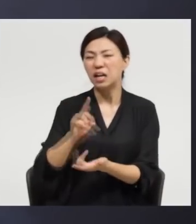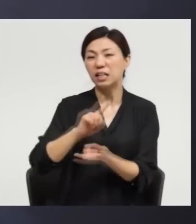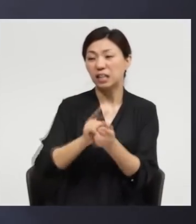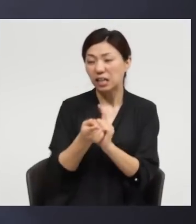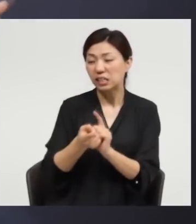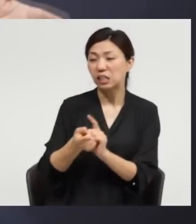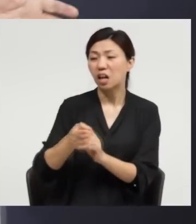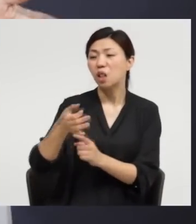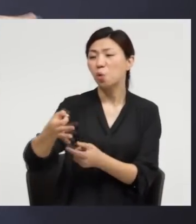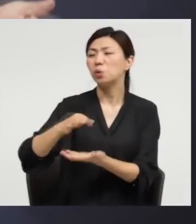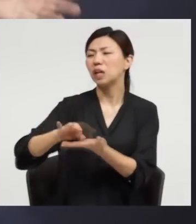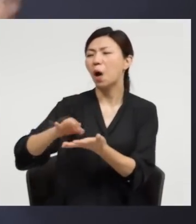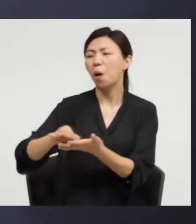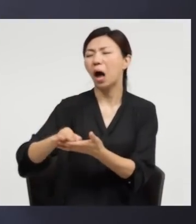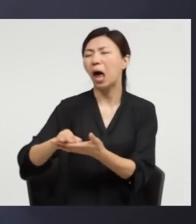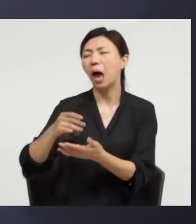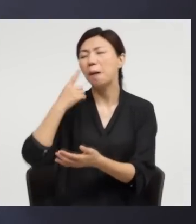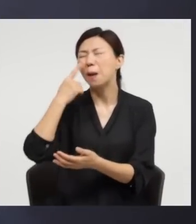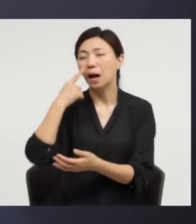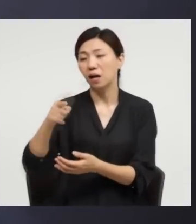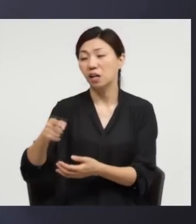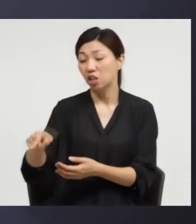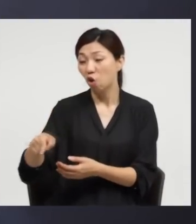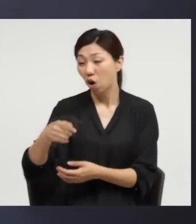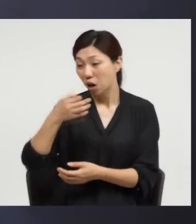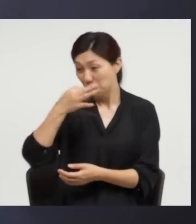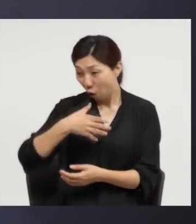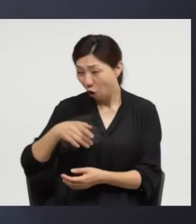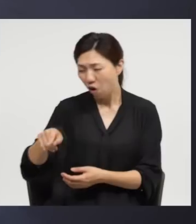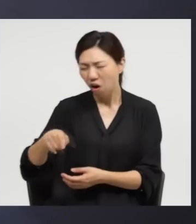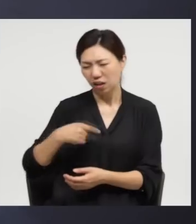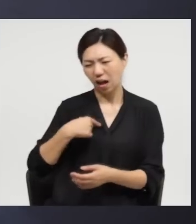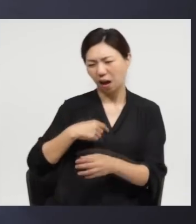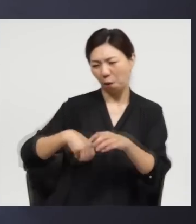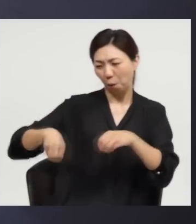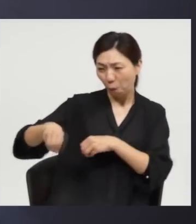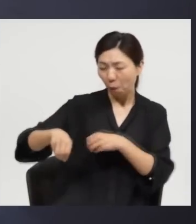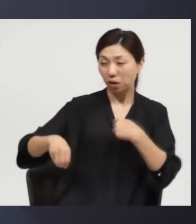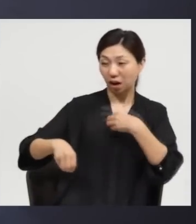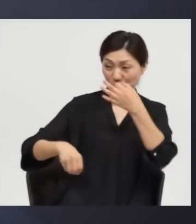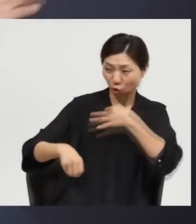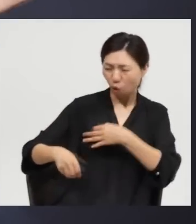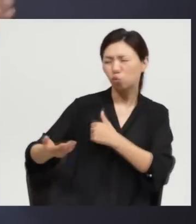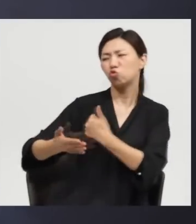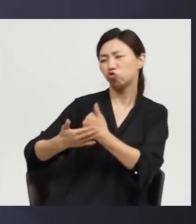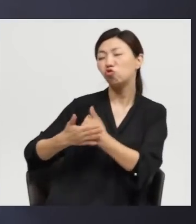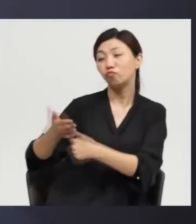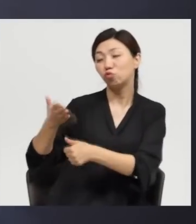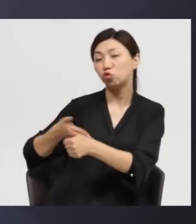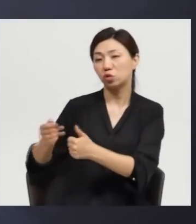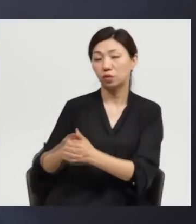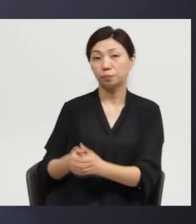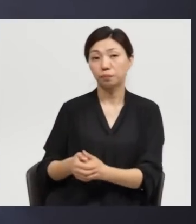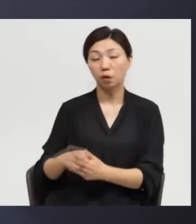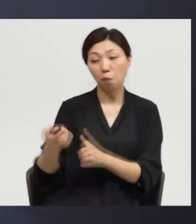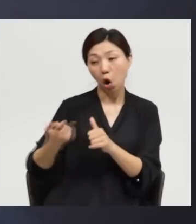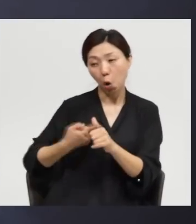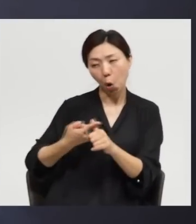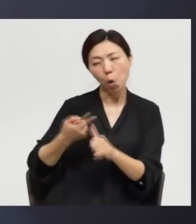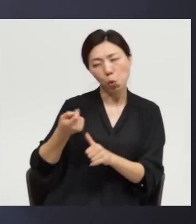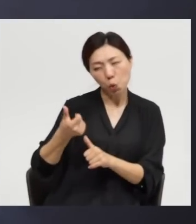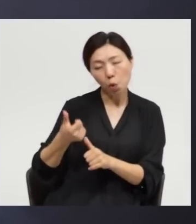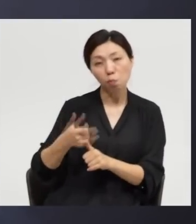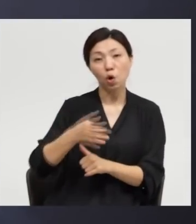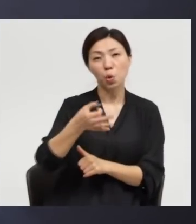게 뭐 있나. 쓰고 네 나중에 또 행편되면 내 어릴 때 도와라. 이렇게 하고 때우면 욕도